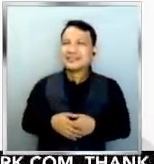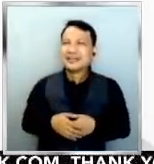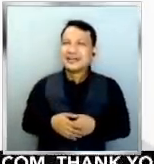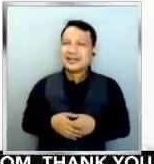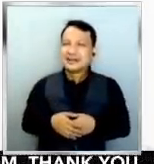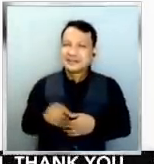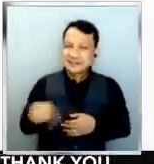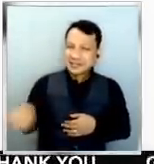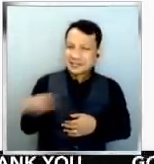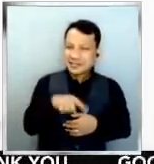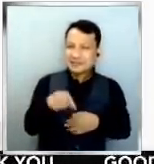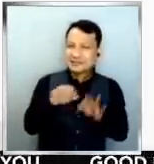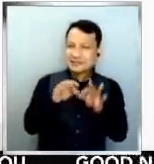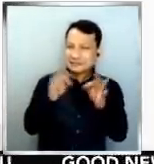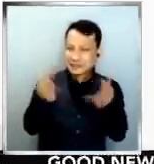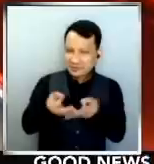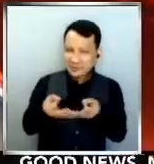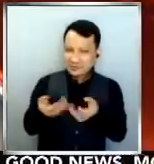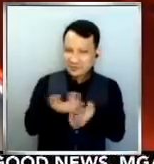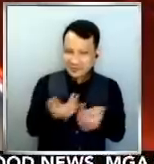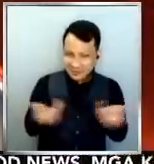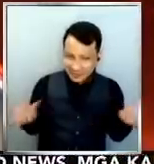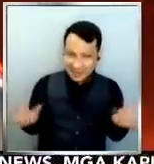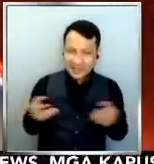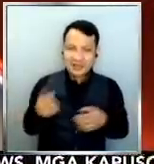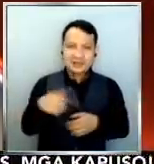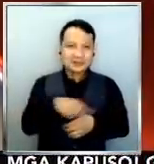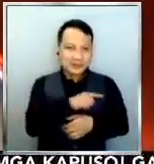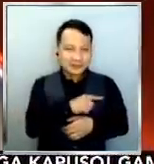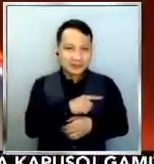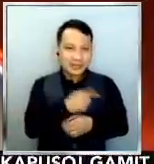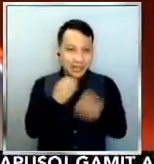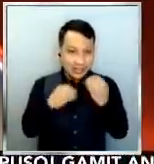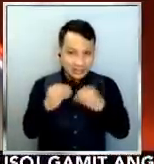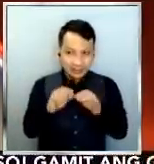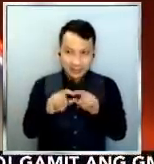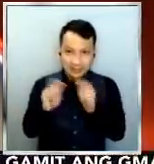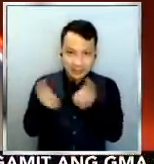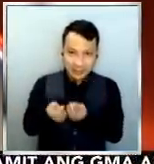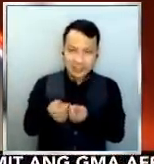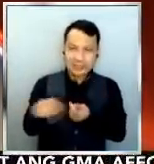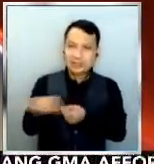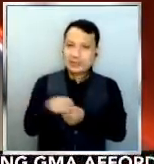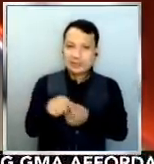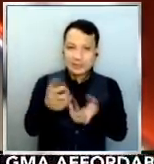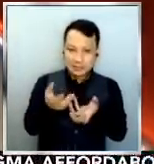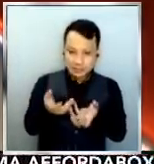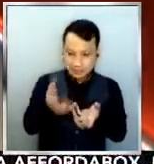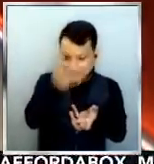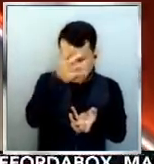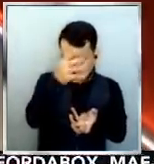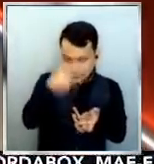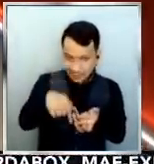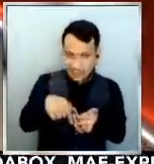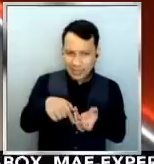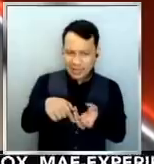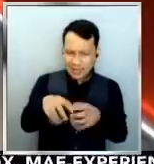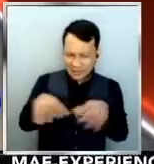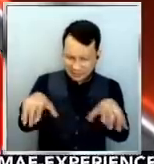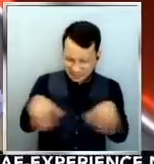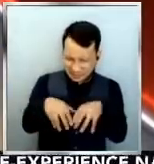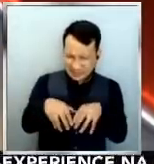plate, sabay-sabay po silang kahain. Kung hindi kasha, like kay Daddy Basti, ano siya eh, yung mapagbigay